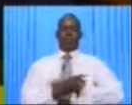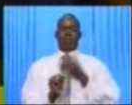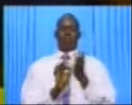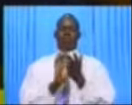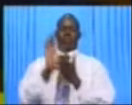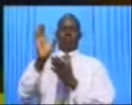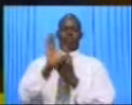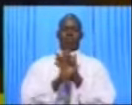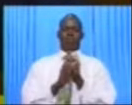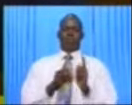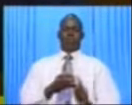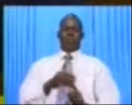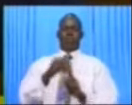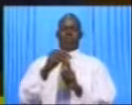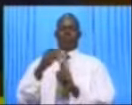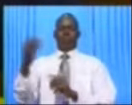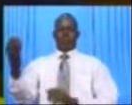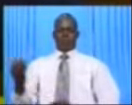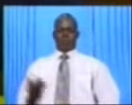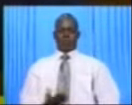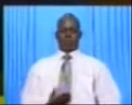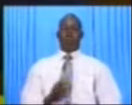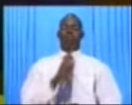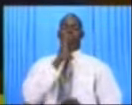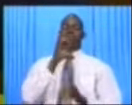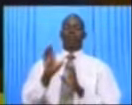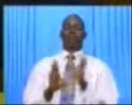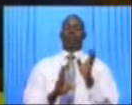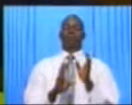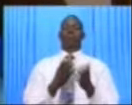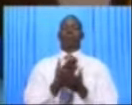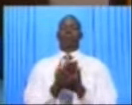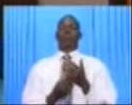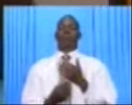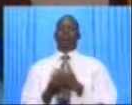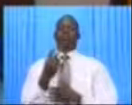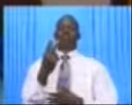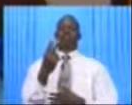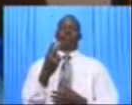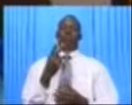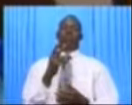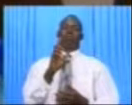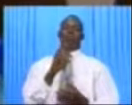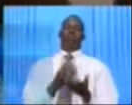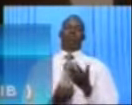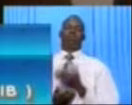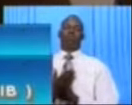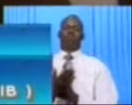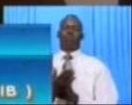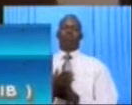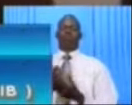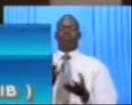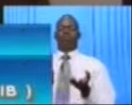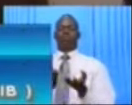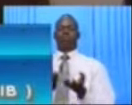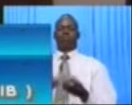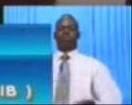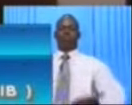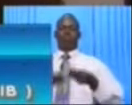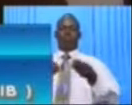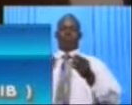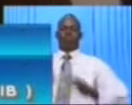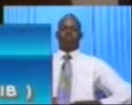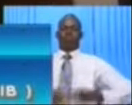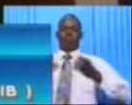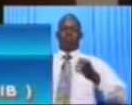spécialistes invités, sera commémorée plus tôt que prévu le 12 février. Le matin, nous comptons remettre quelques kits aux